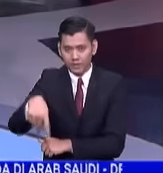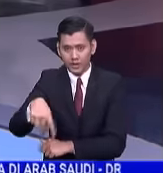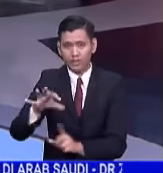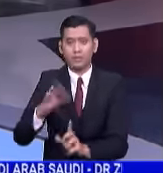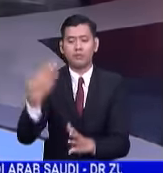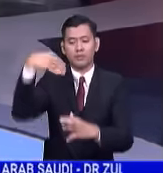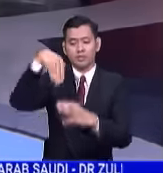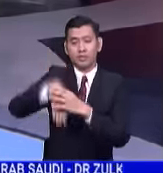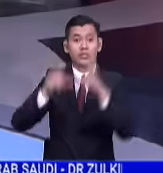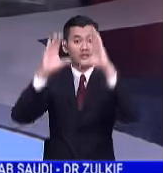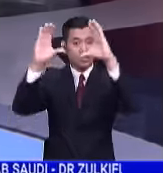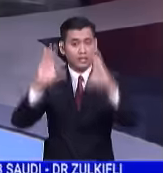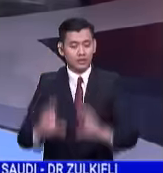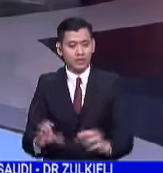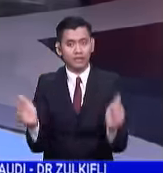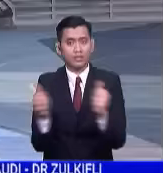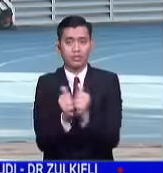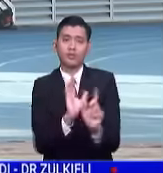kuarantin wajib.